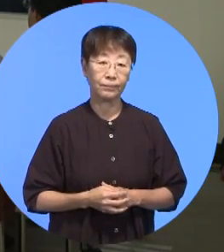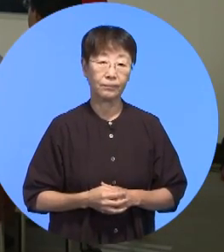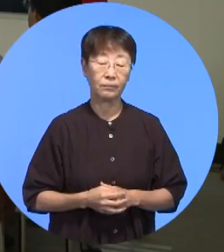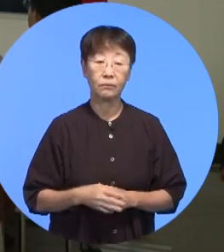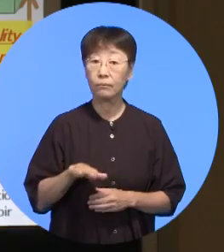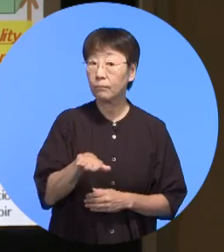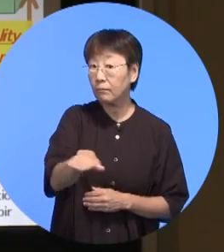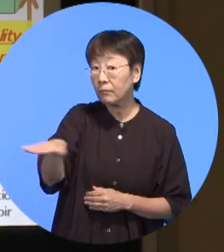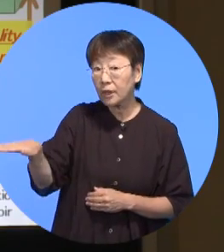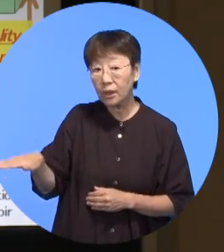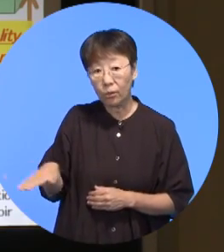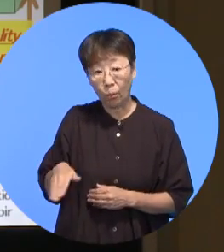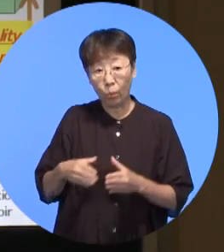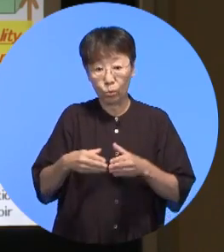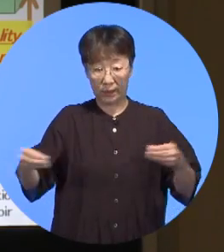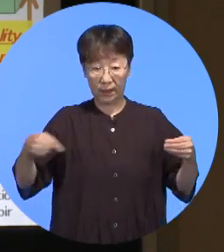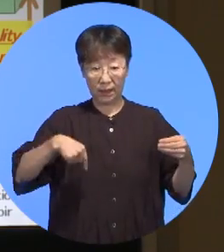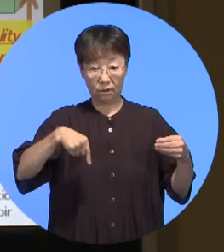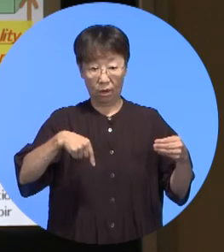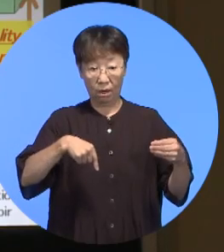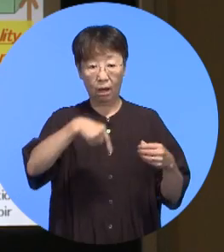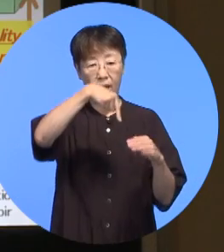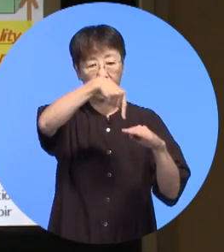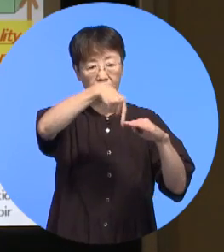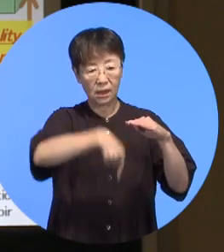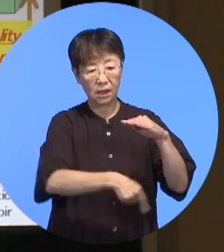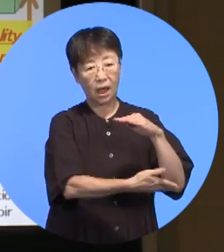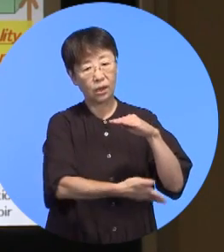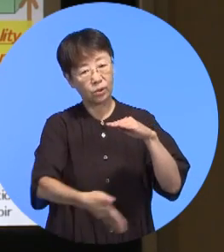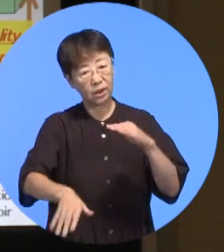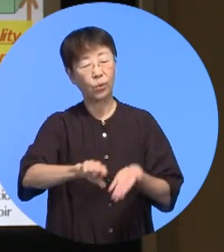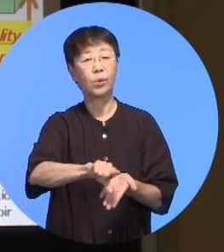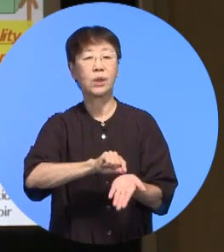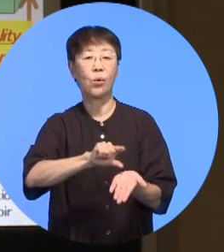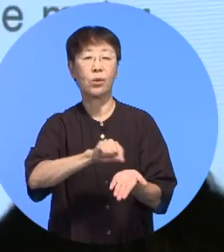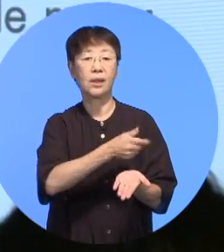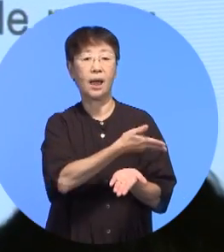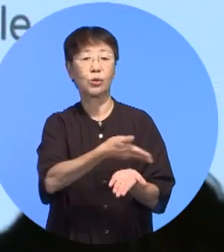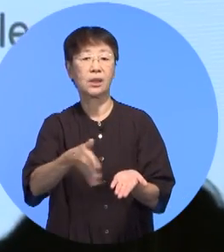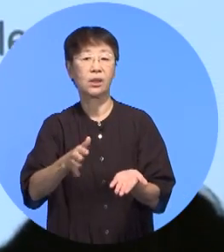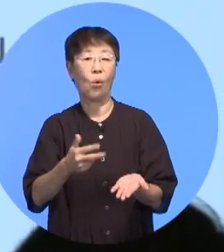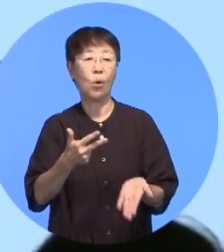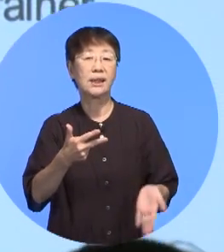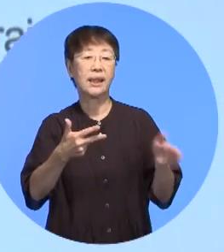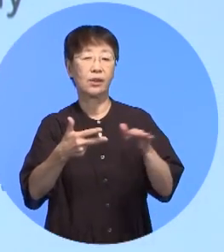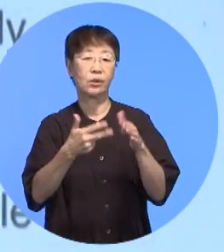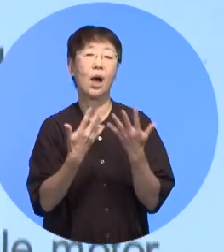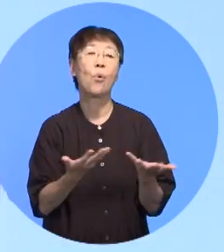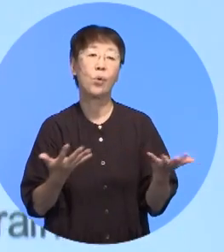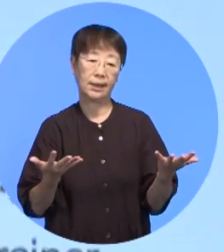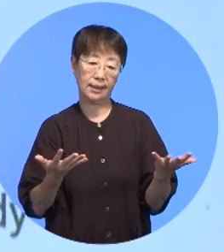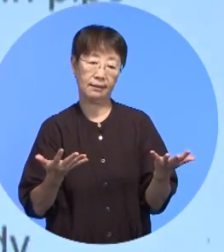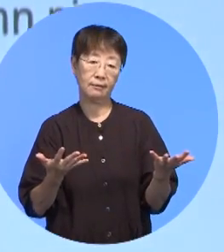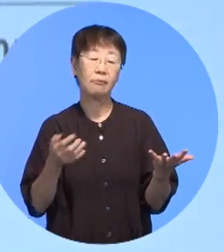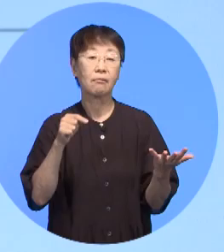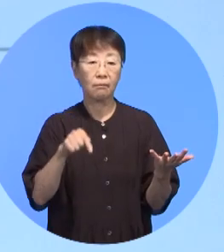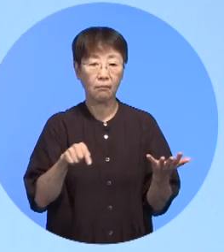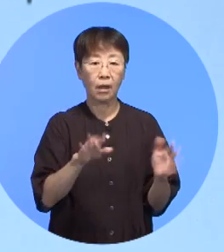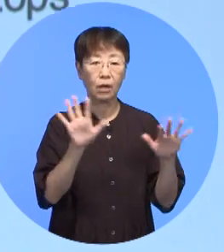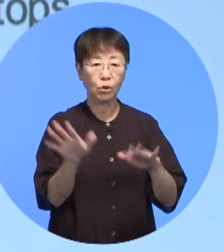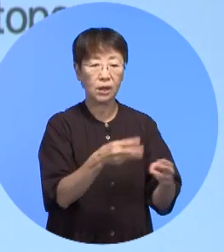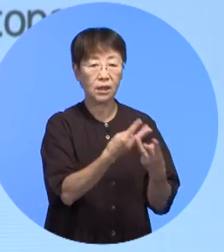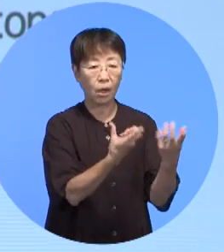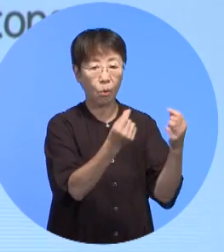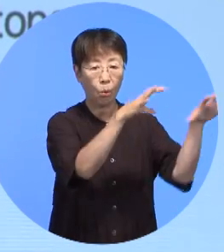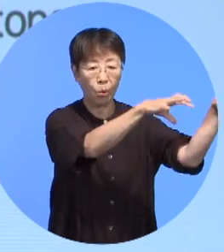研修員の母国では地下水を利用した水道施設が多く、同様の地下水を利用した水道施設である